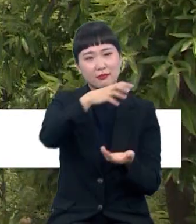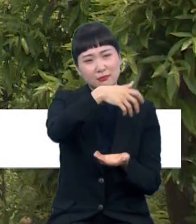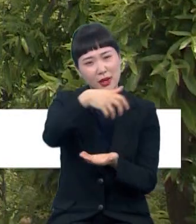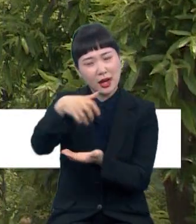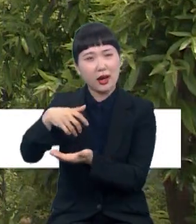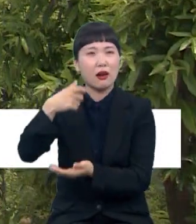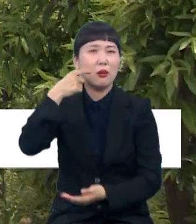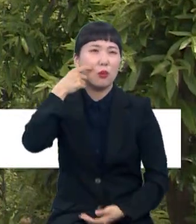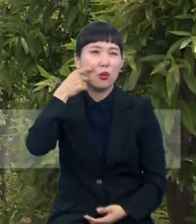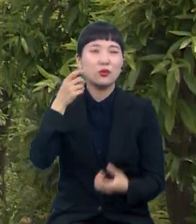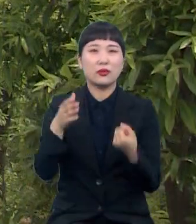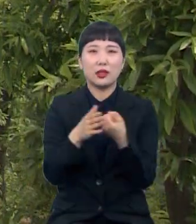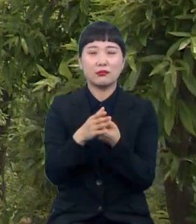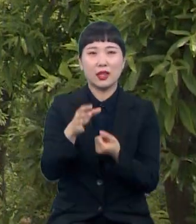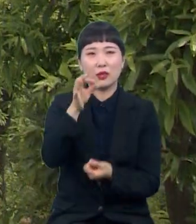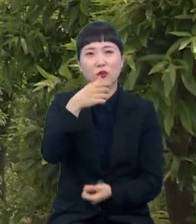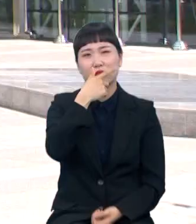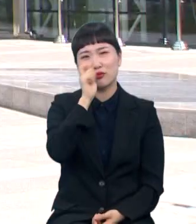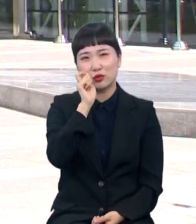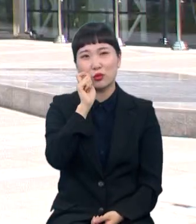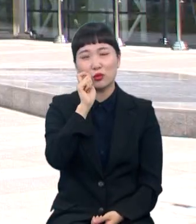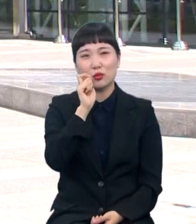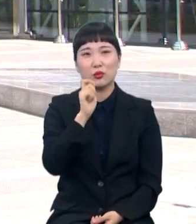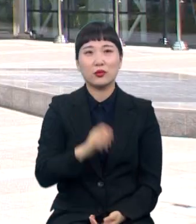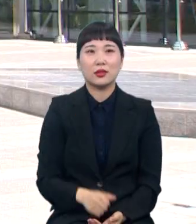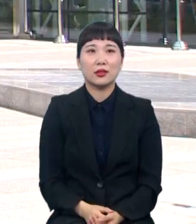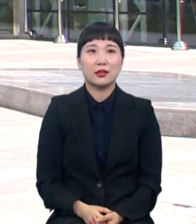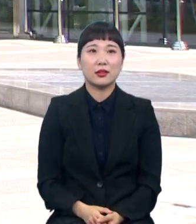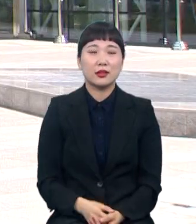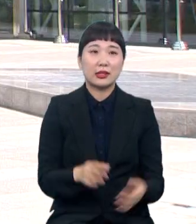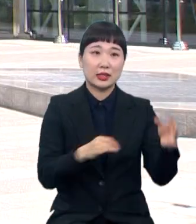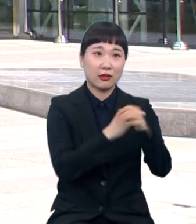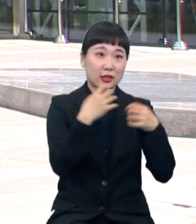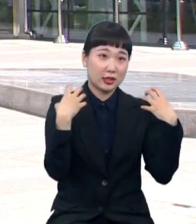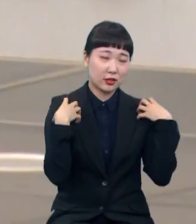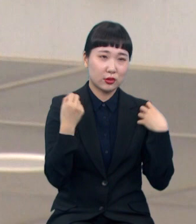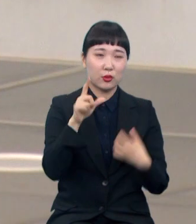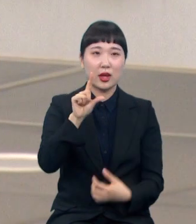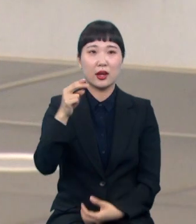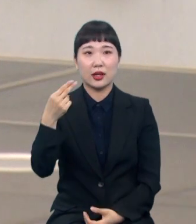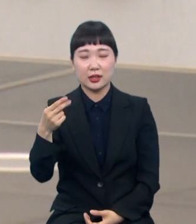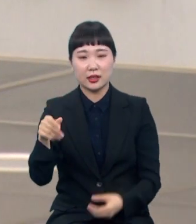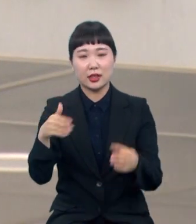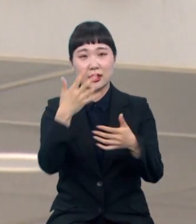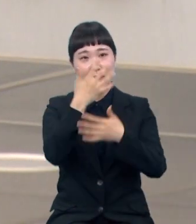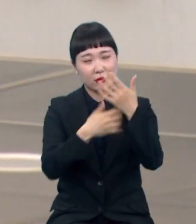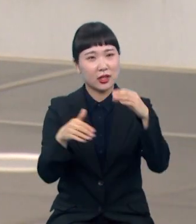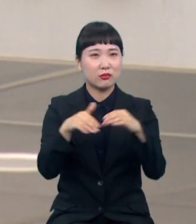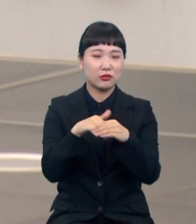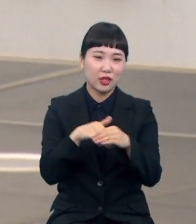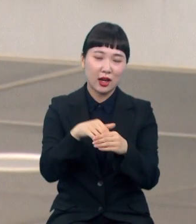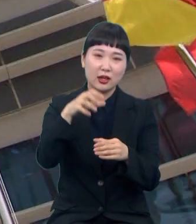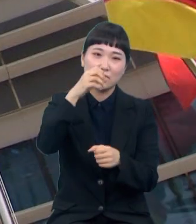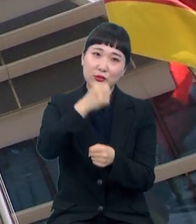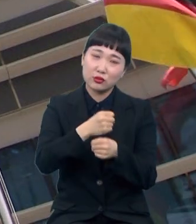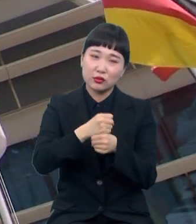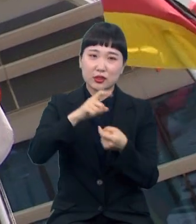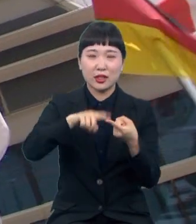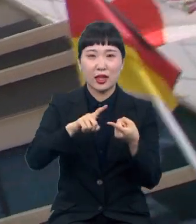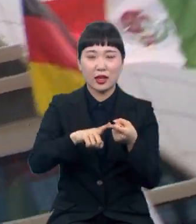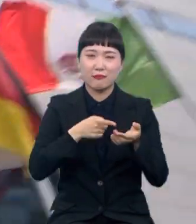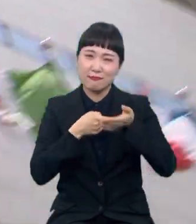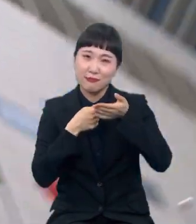않기 때문인 것으로 전해졌습니다. 경제청과 LH는 영상 문화 제작단지 조성은 그대로